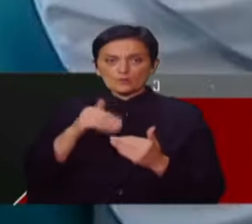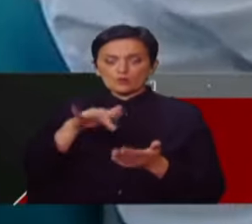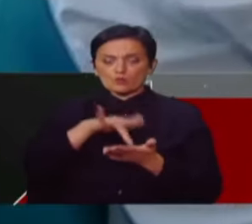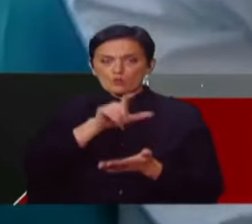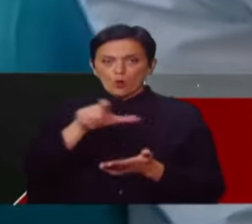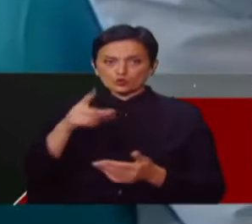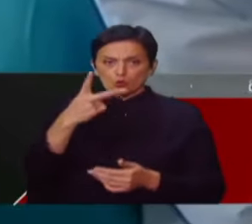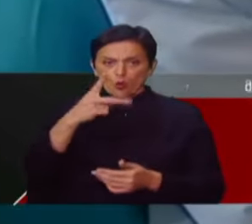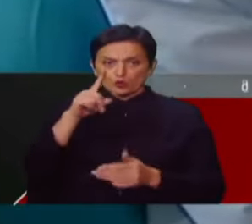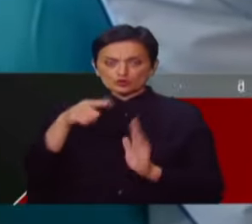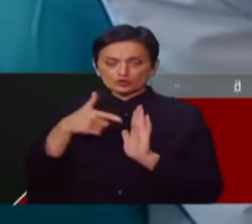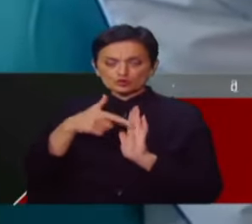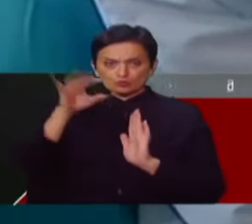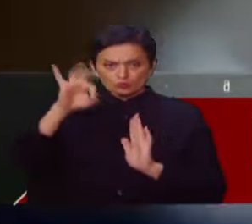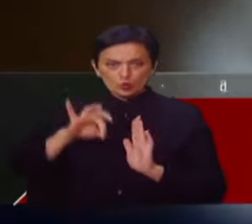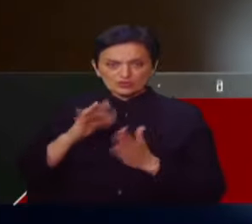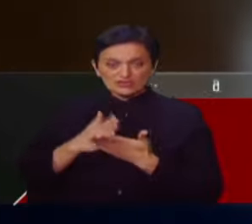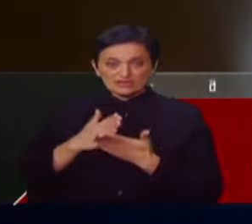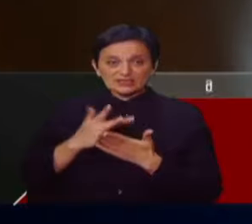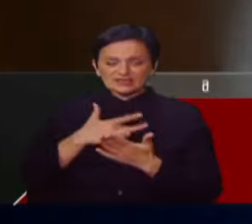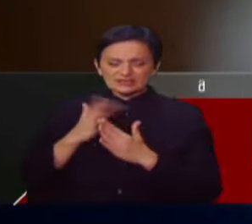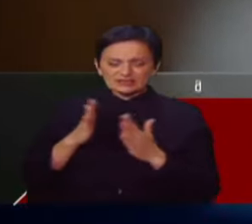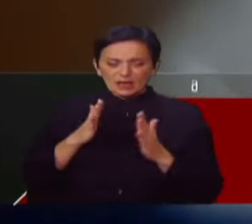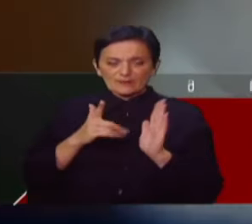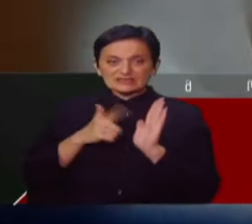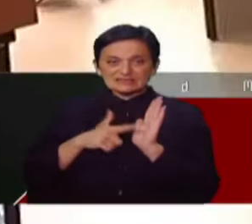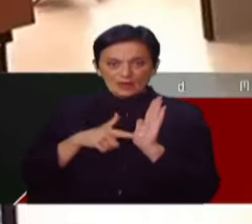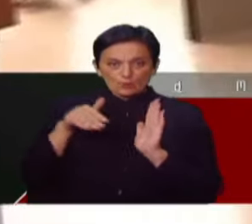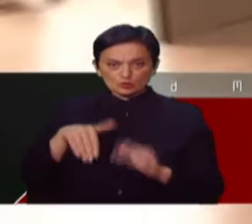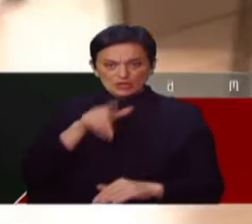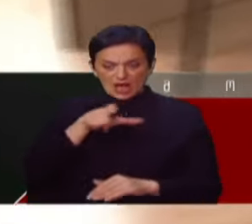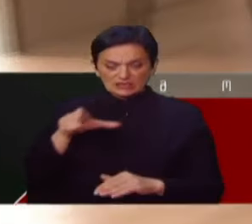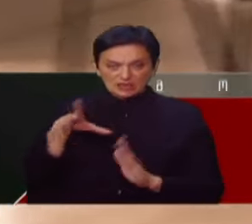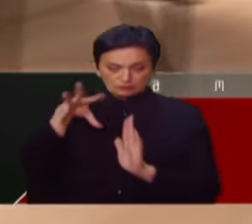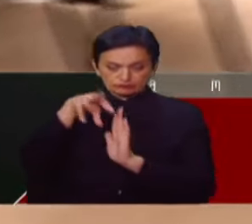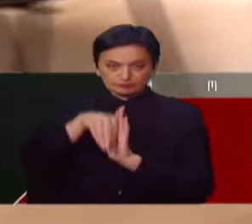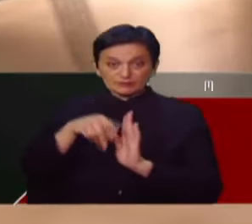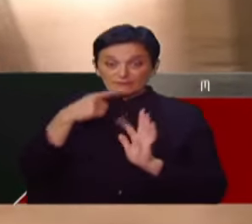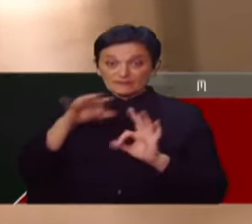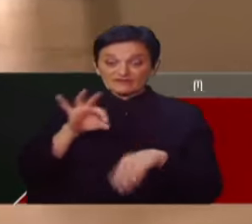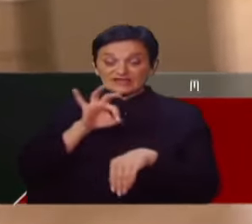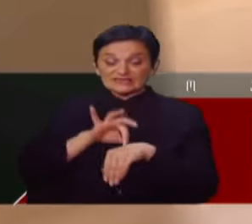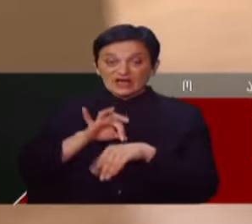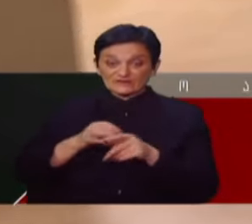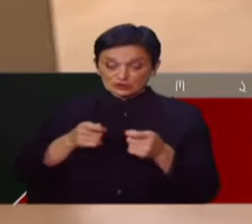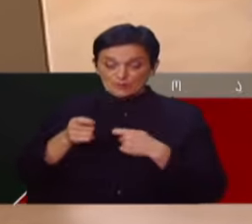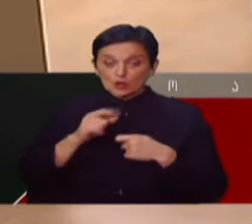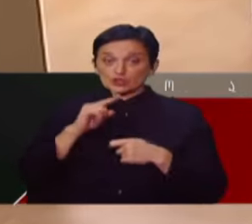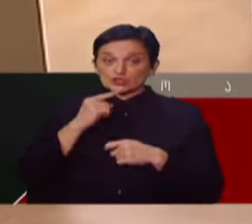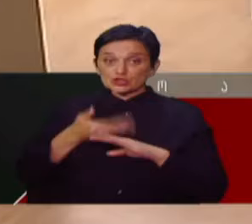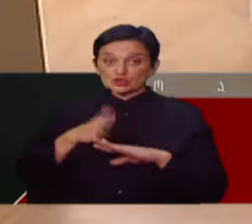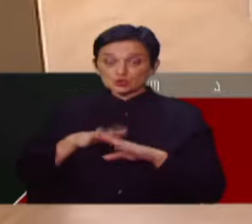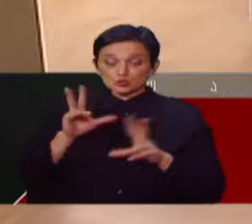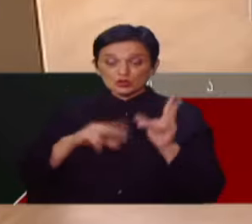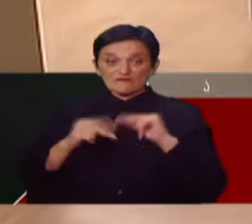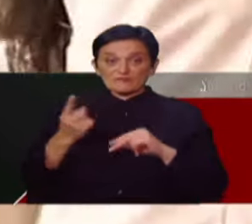მოსახლეობის 2.7%-ს აქვს, რაც დაახლოებით 70.000 ადამიანს მოიცავს. მისი თქმით, დაავადების მართვის სირთულის